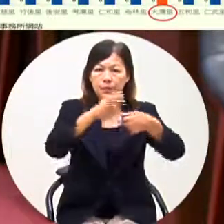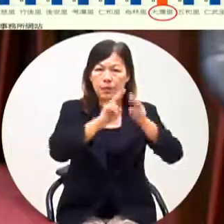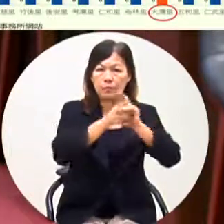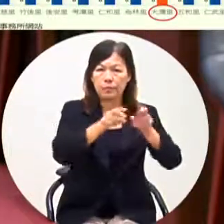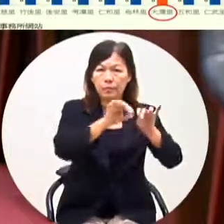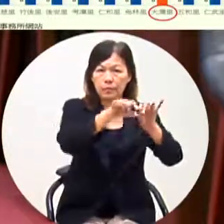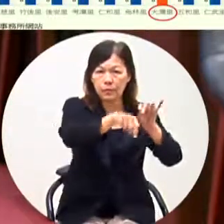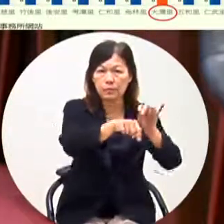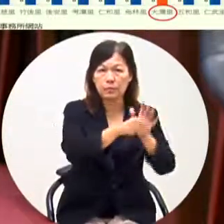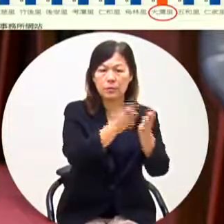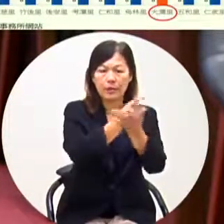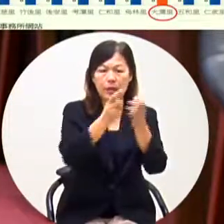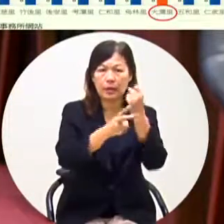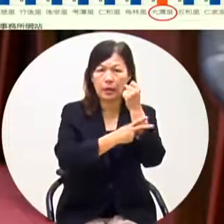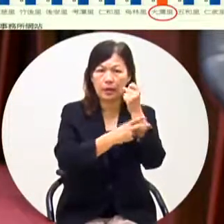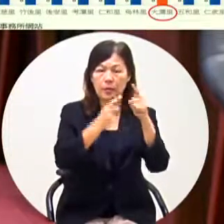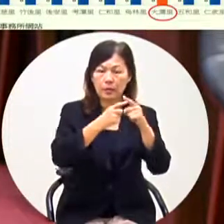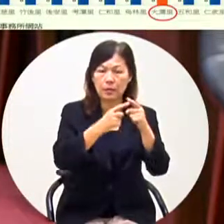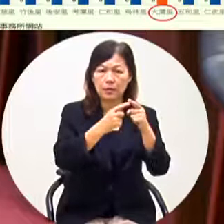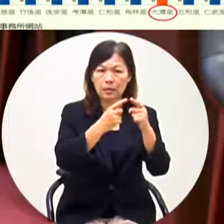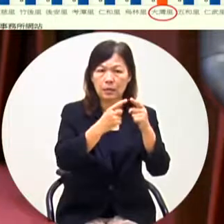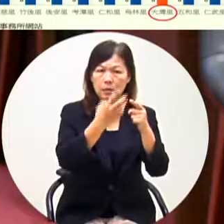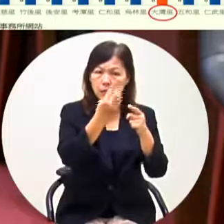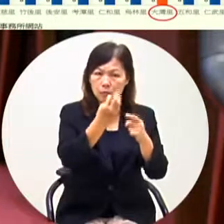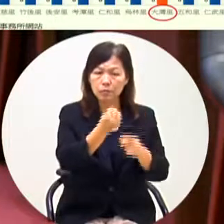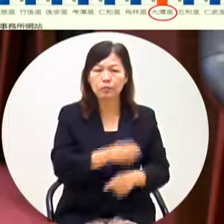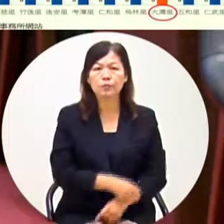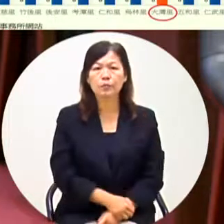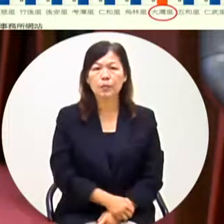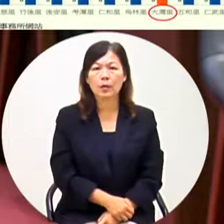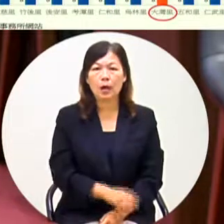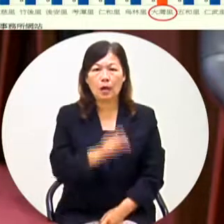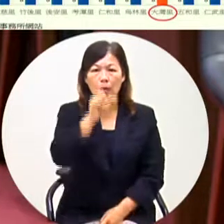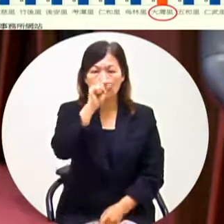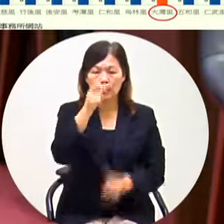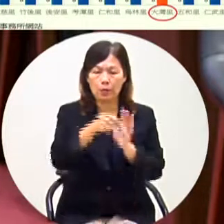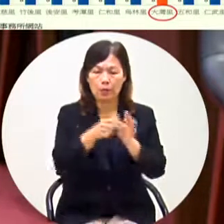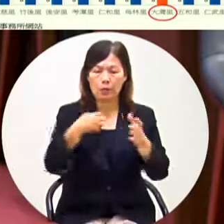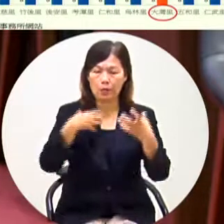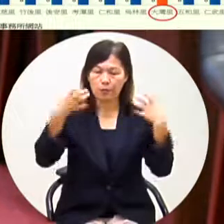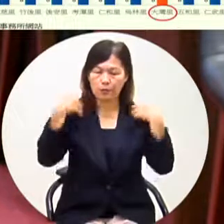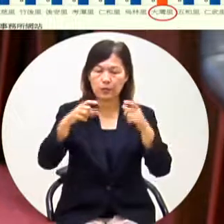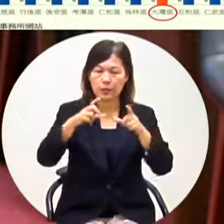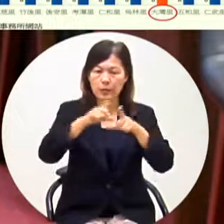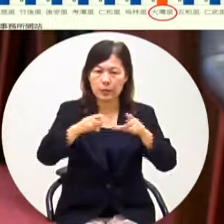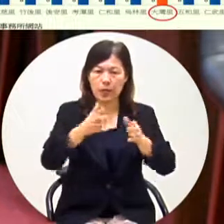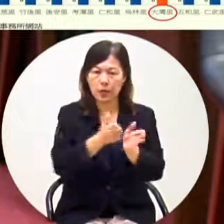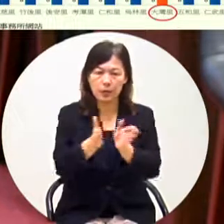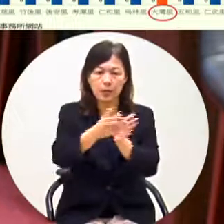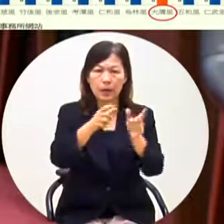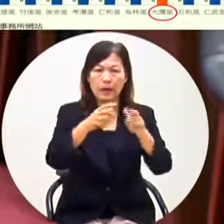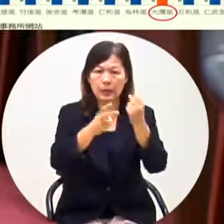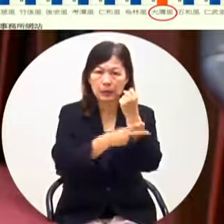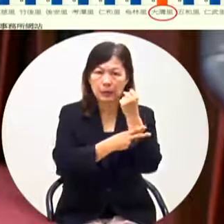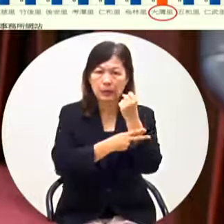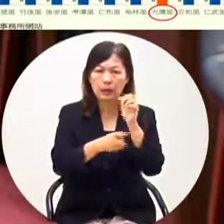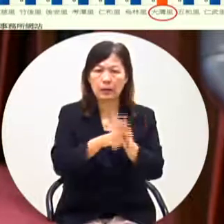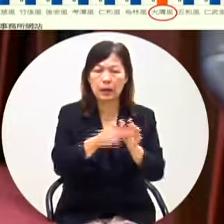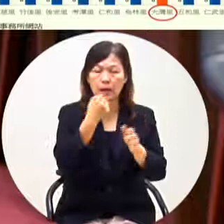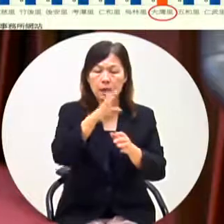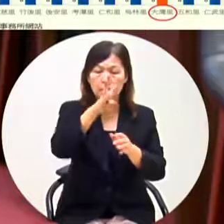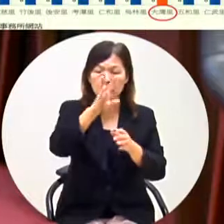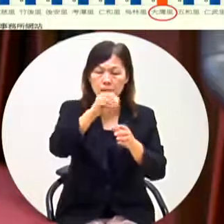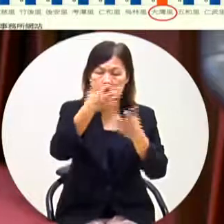啊，本席特别把我们的大湾里啊4600多人跟八卦里啊18000多人来做一个比